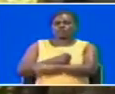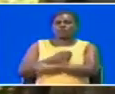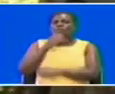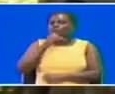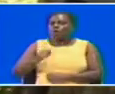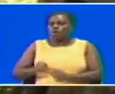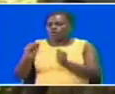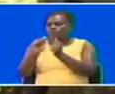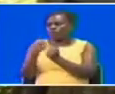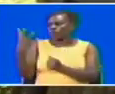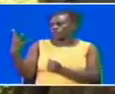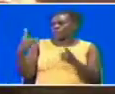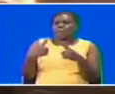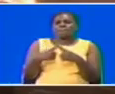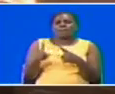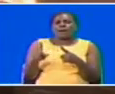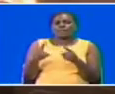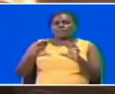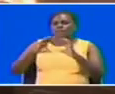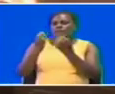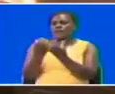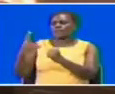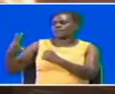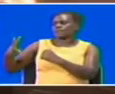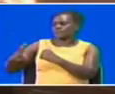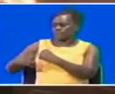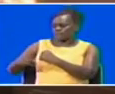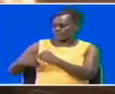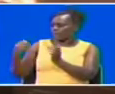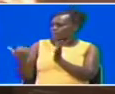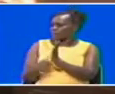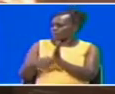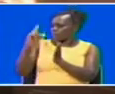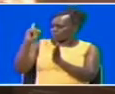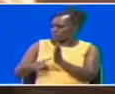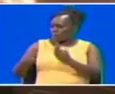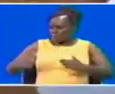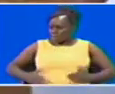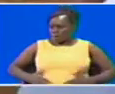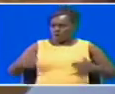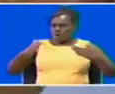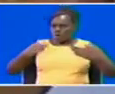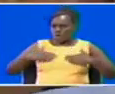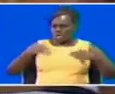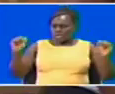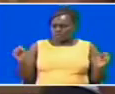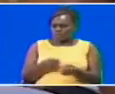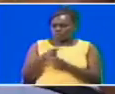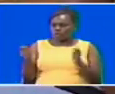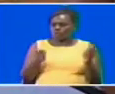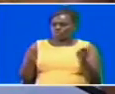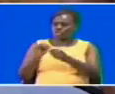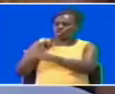wa miaka 14 lakini angali katika darasa la Saba tatizo ni kwamba mfumo wa mwili wake Hauna uwezo wa kuzoea mkojo